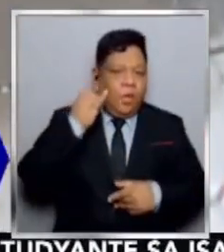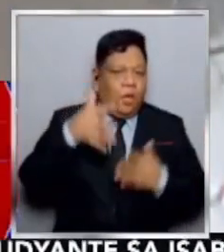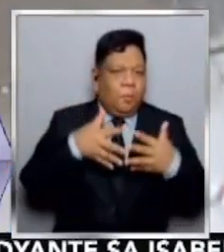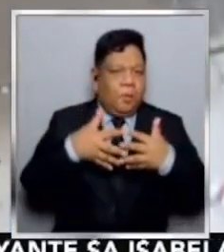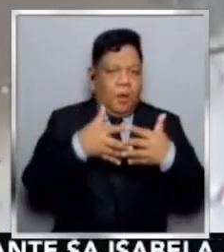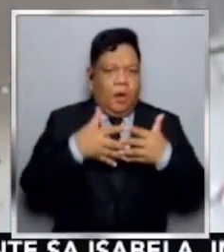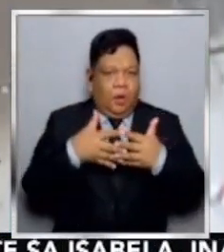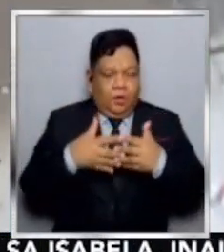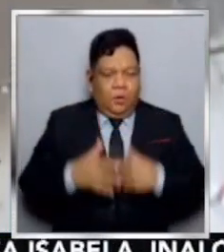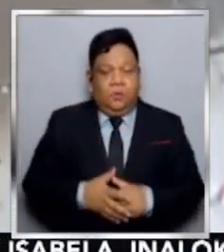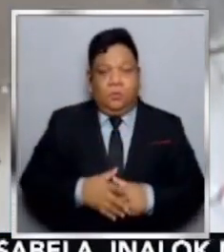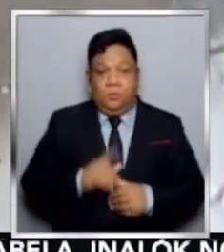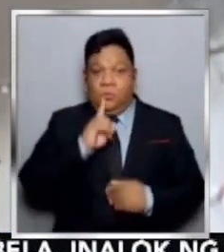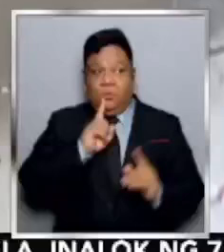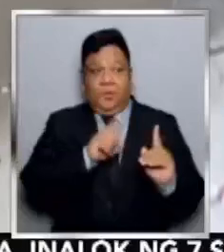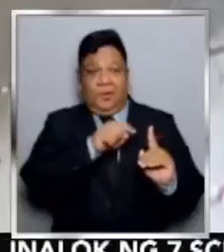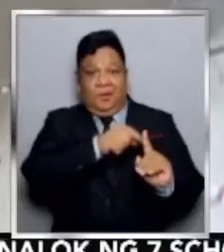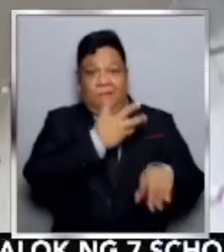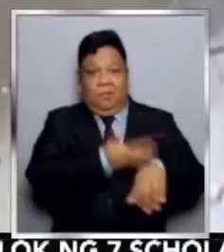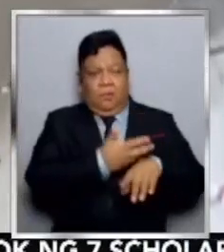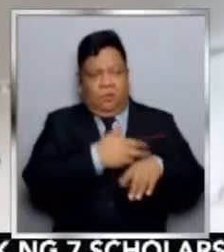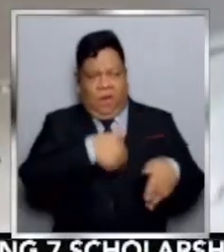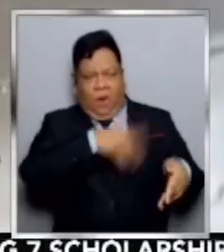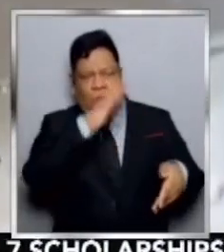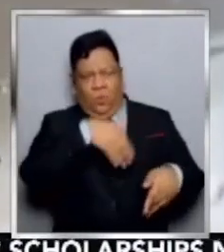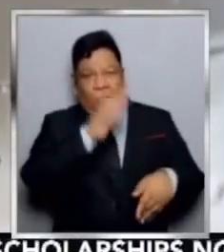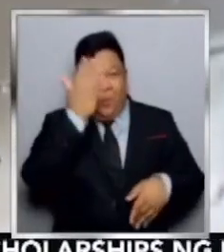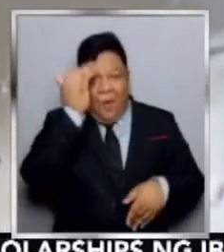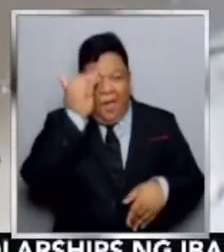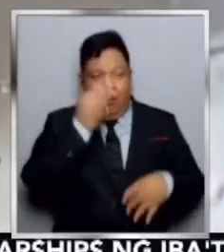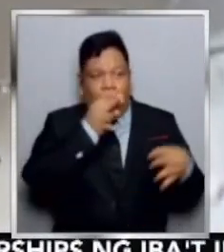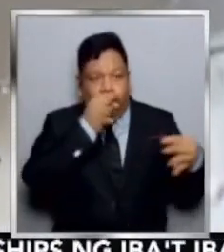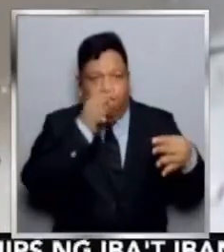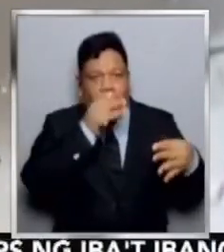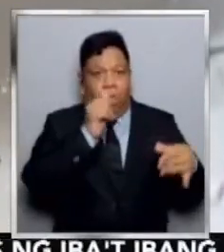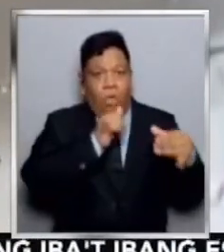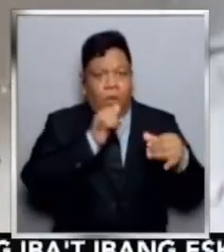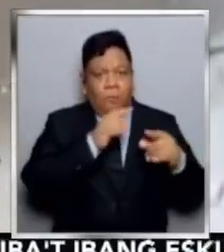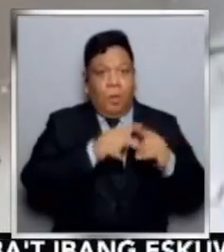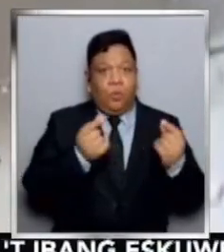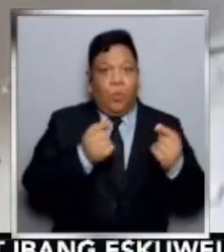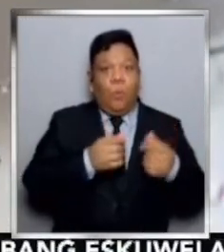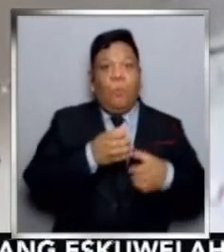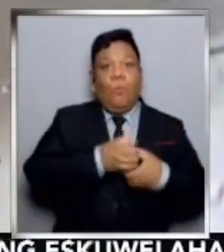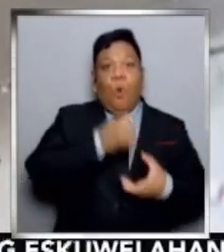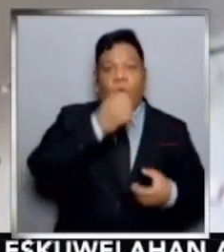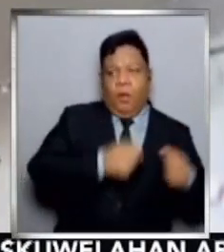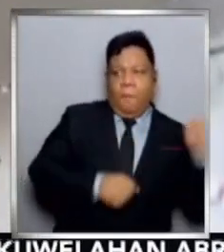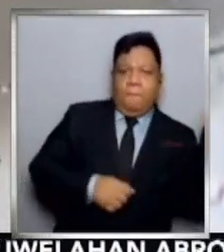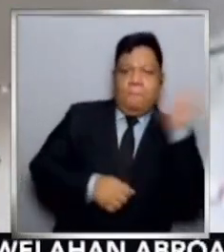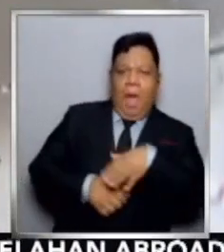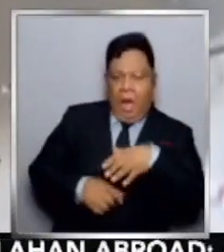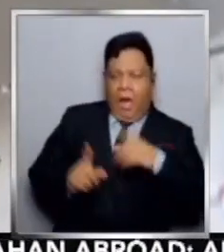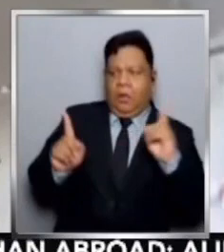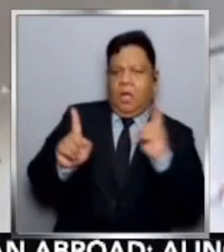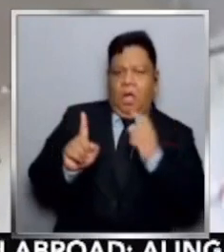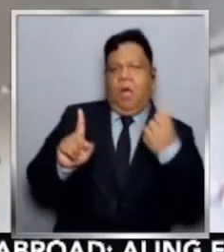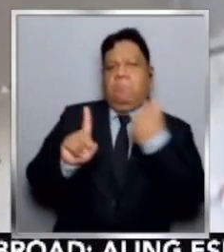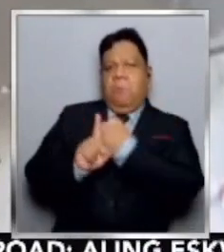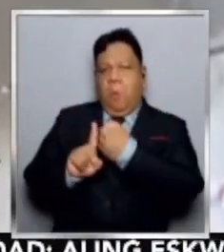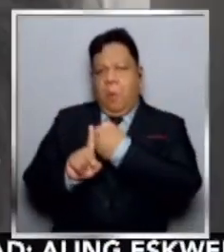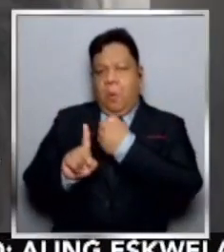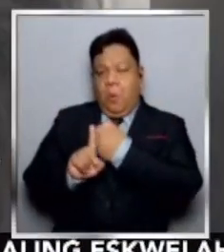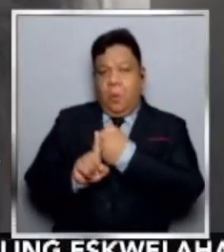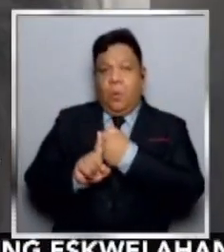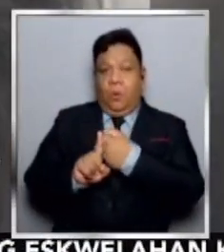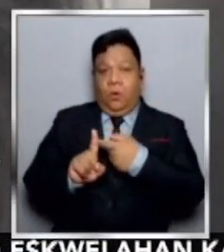dahil nagdodroga at umiinom daw ito ng alak. Pero binato siya nito ng bote, saka inatake. Nagkaroon pa ng malaking bukol sa ulo ang Pinay